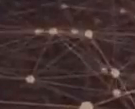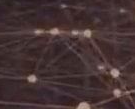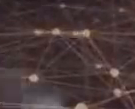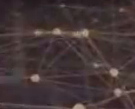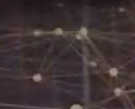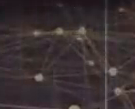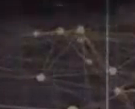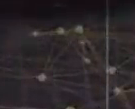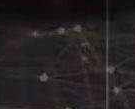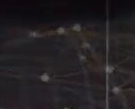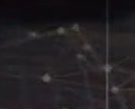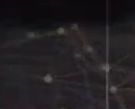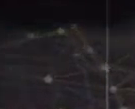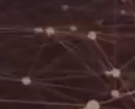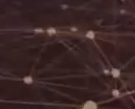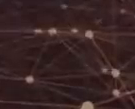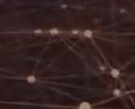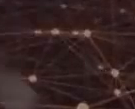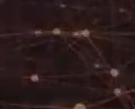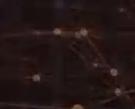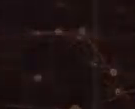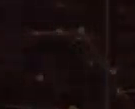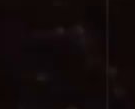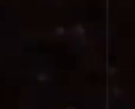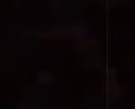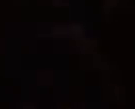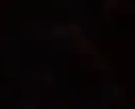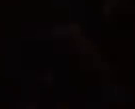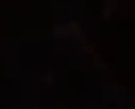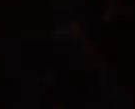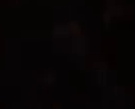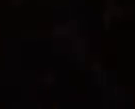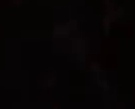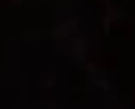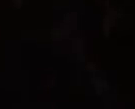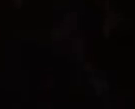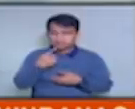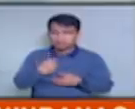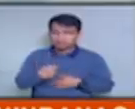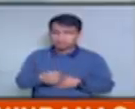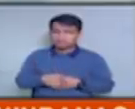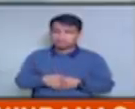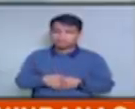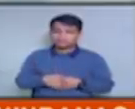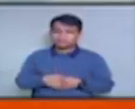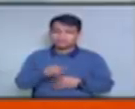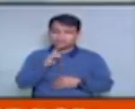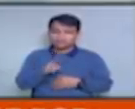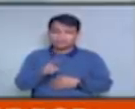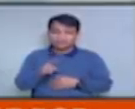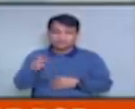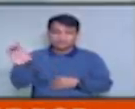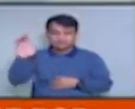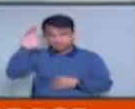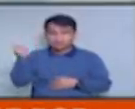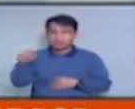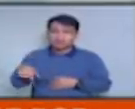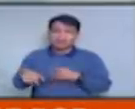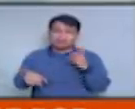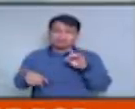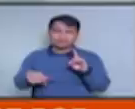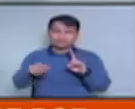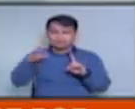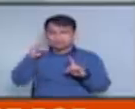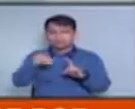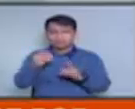Bali, bakit daw ako pupunta dito? Ano daw yung irereklamo ko? Hindi nga siya nagpapadala. Sabi niyo po, meron siya ibang lalaki. Opo, opo. Ano